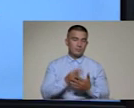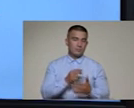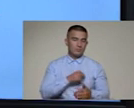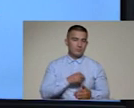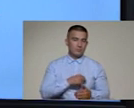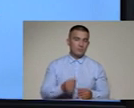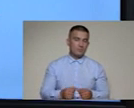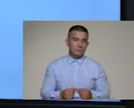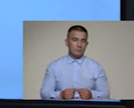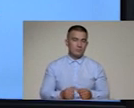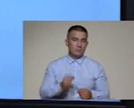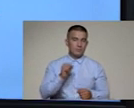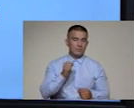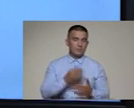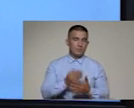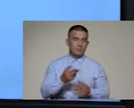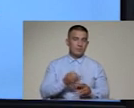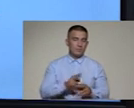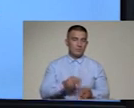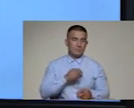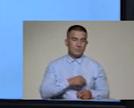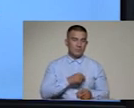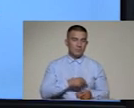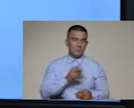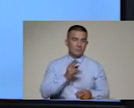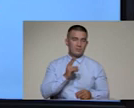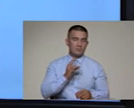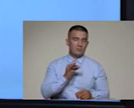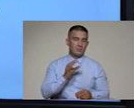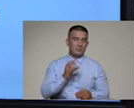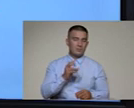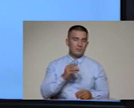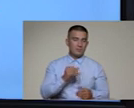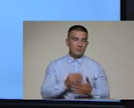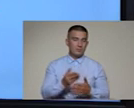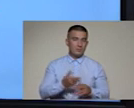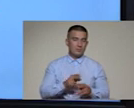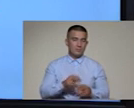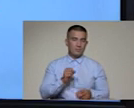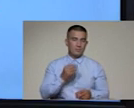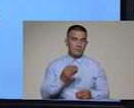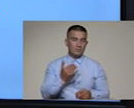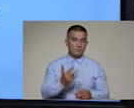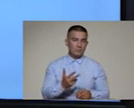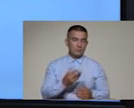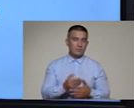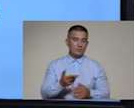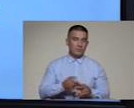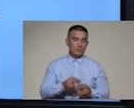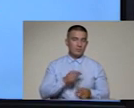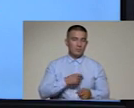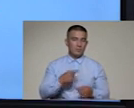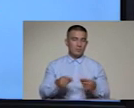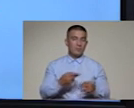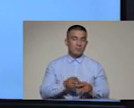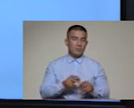so'rayman. Bu yerda alyuminiyning kislotali xossasi namoyon bo'ldi, H3, alyuminiy O3. Ana endi bu yerda ham